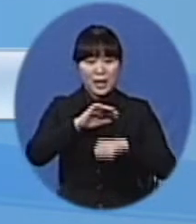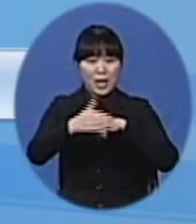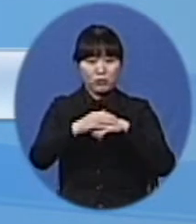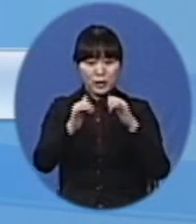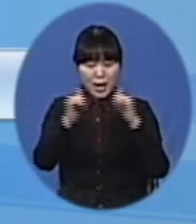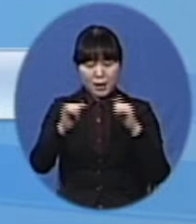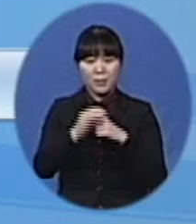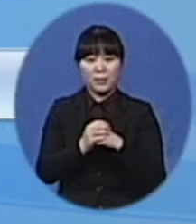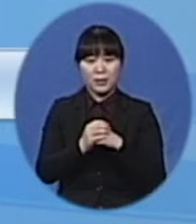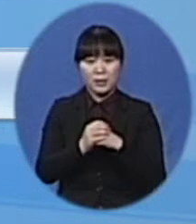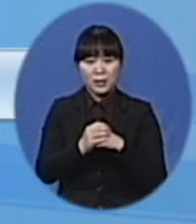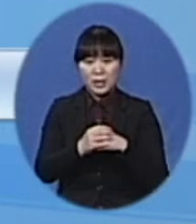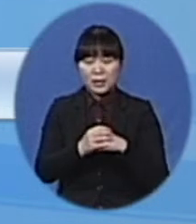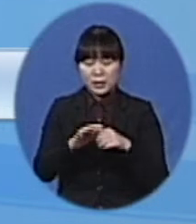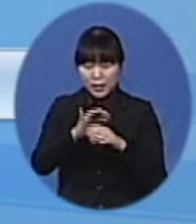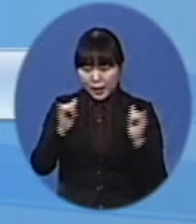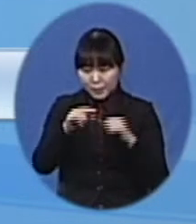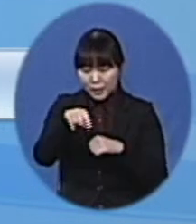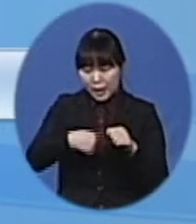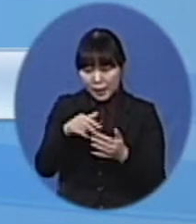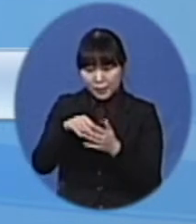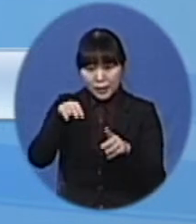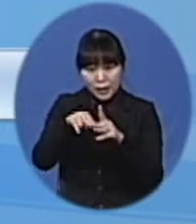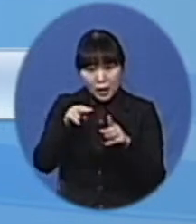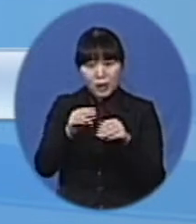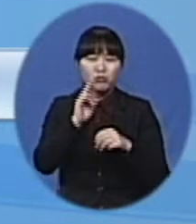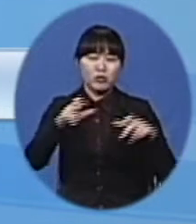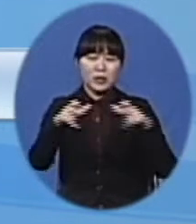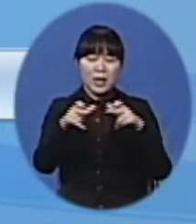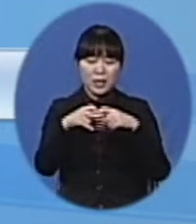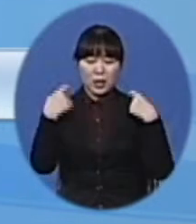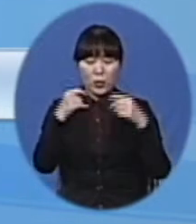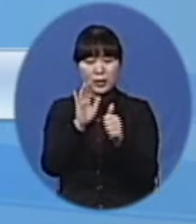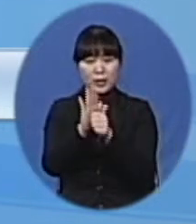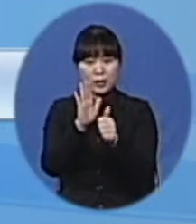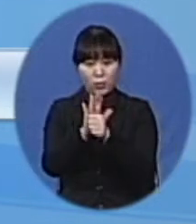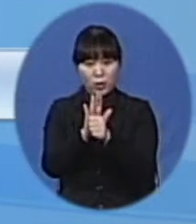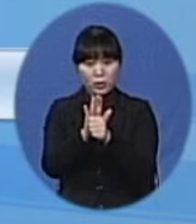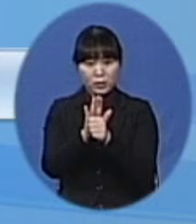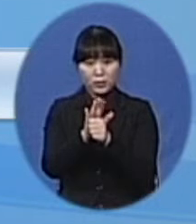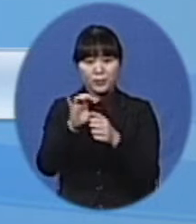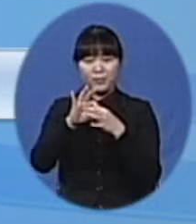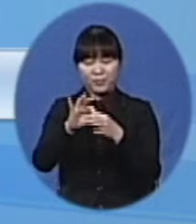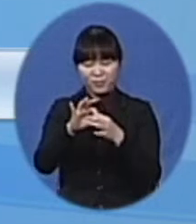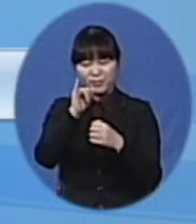대구사람 장애인 자립생활센터가 4월 16일까지 중증장애인 여행지원사업 참가자를